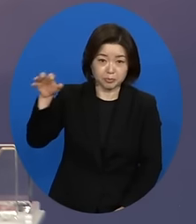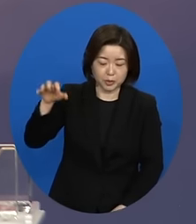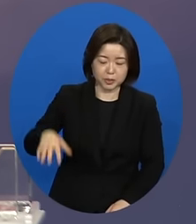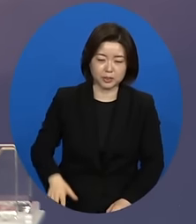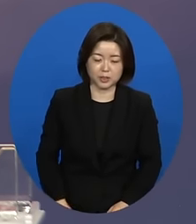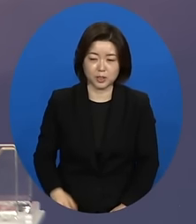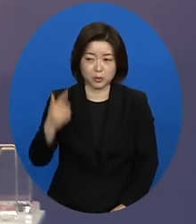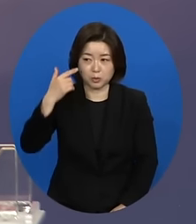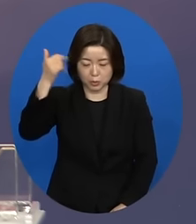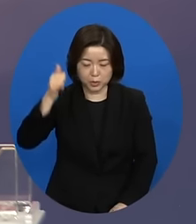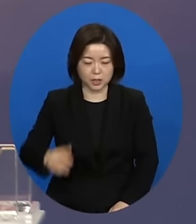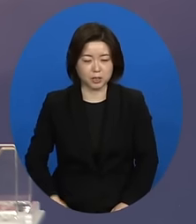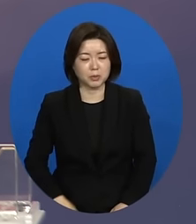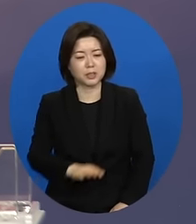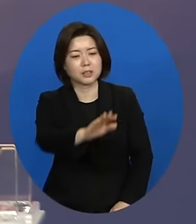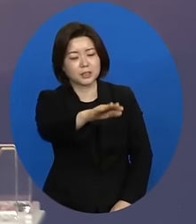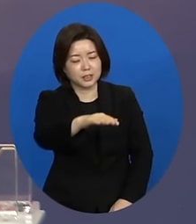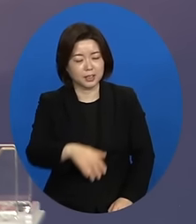신학교회